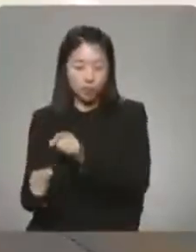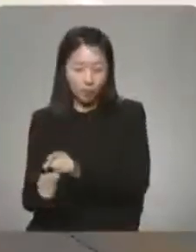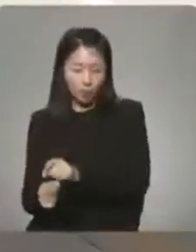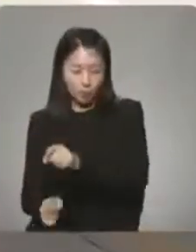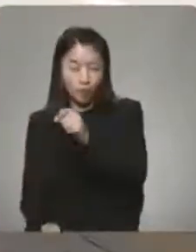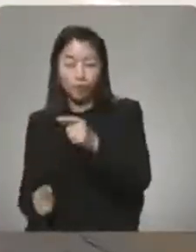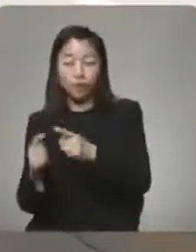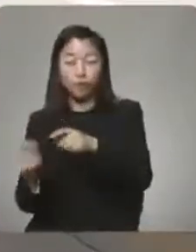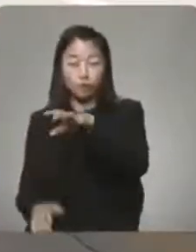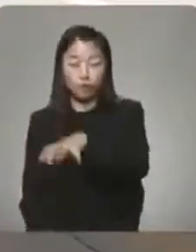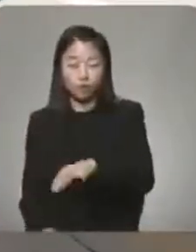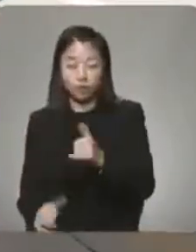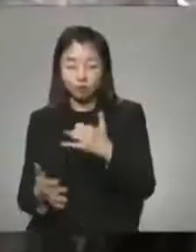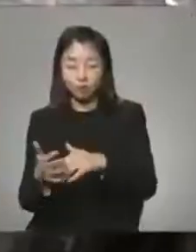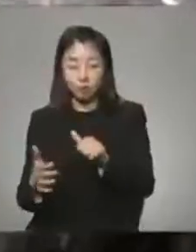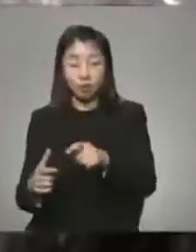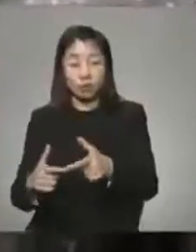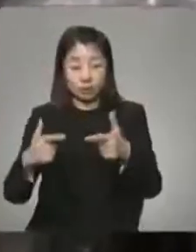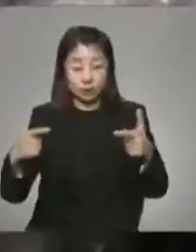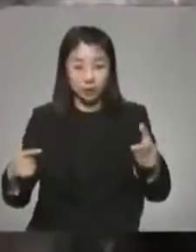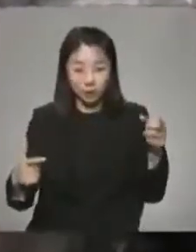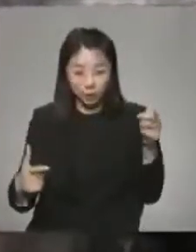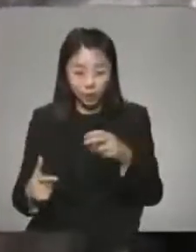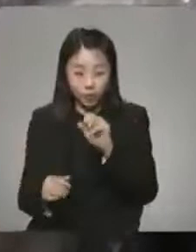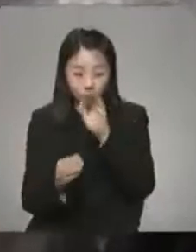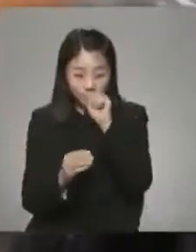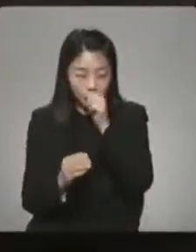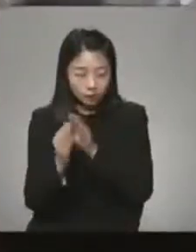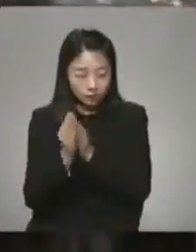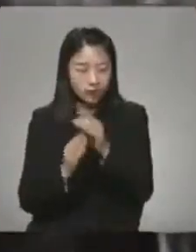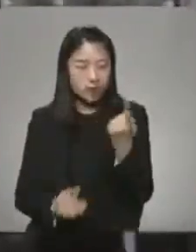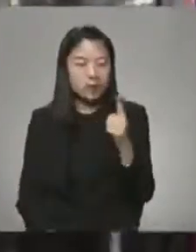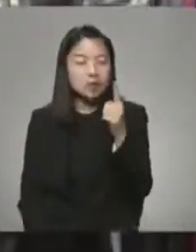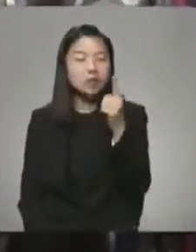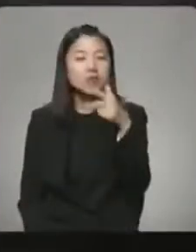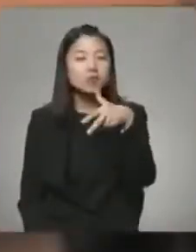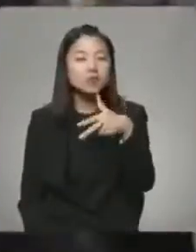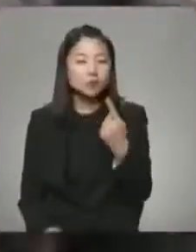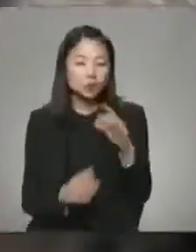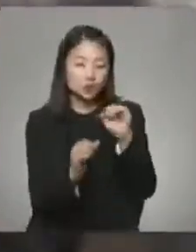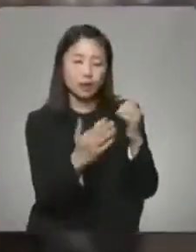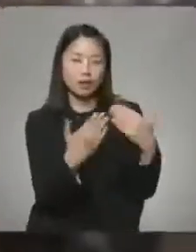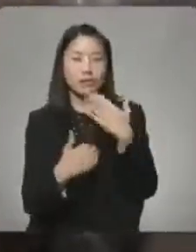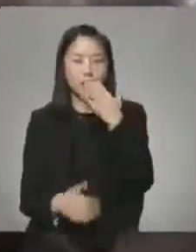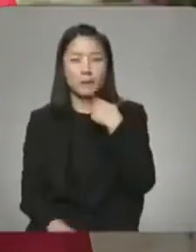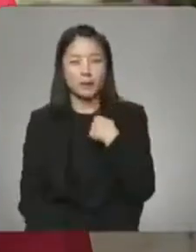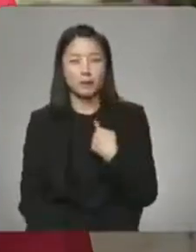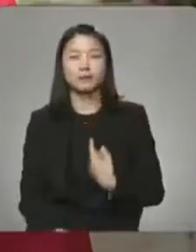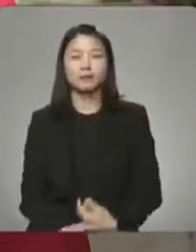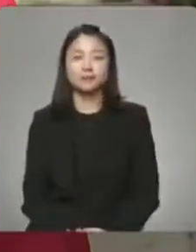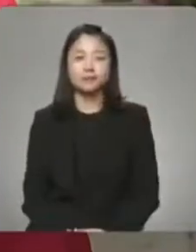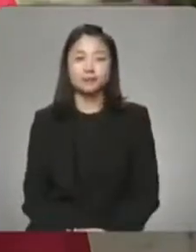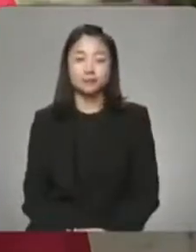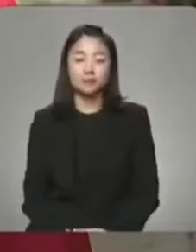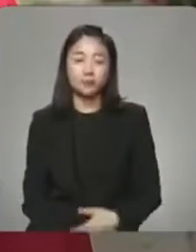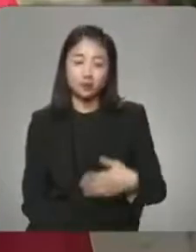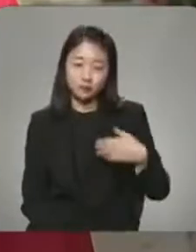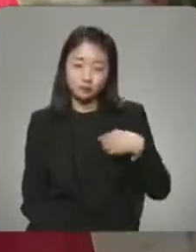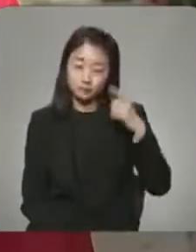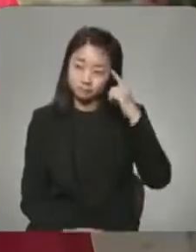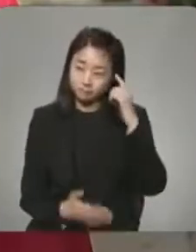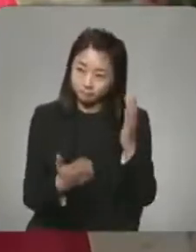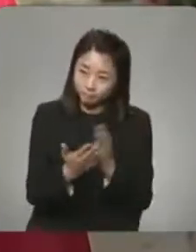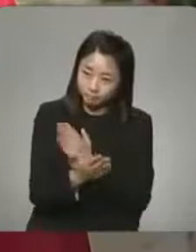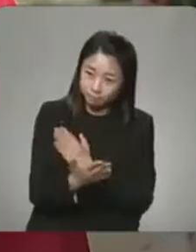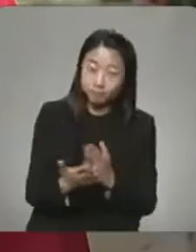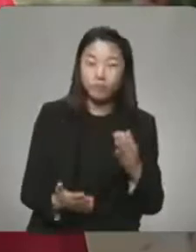고성을 인구 5만, 예산 1조 원 시대를 열겠다고 밝혔습니다. 정확한 판단력과 빠른 결정력,